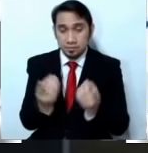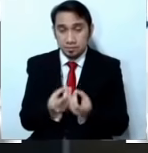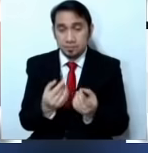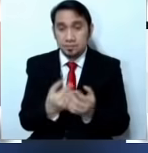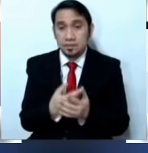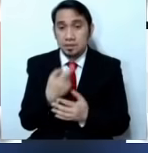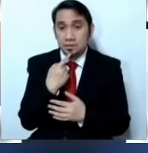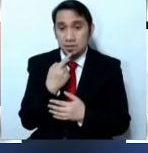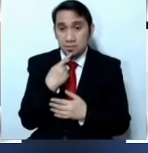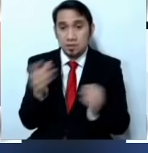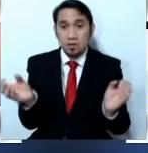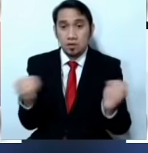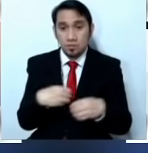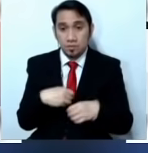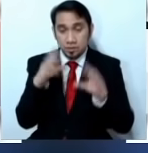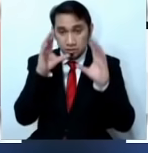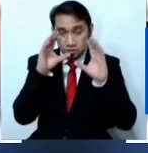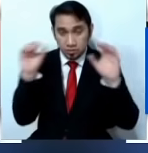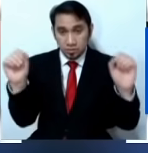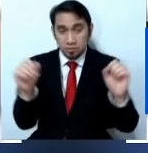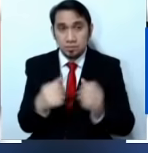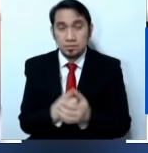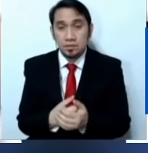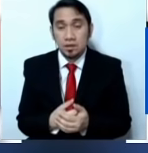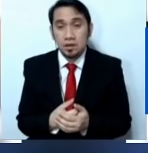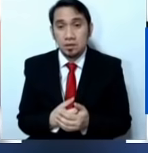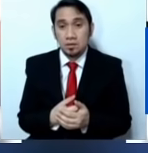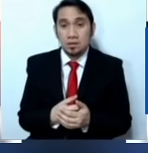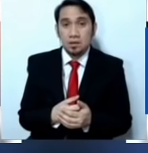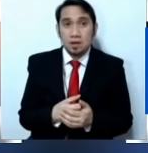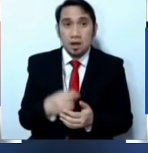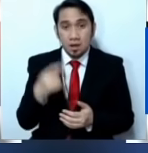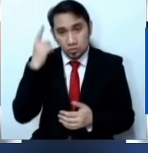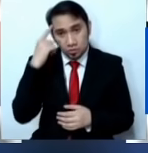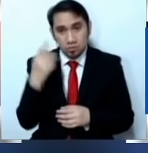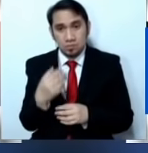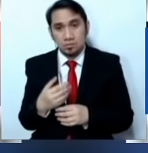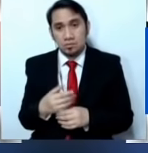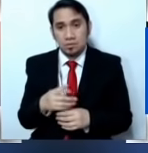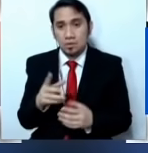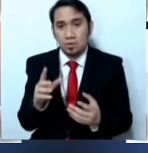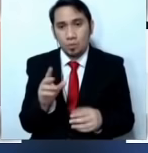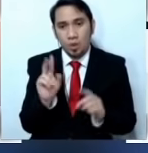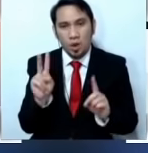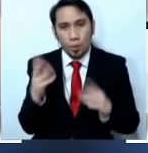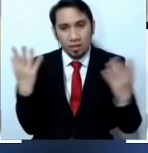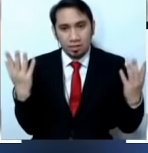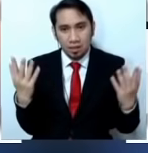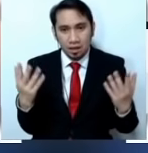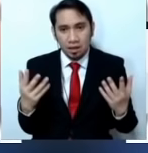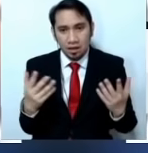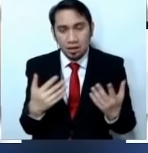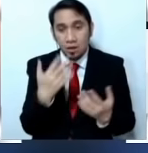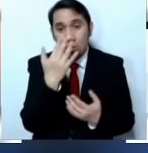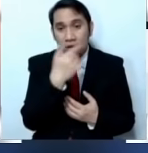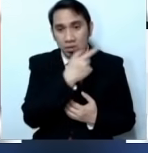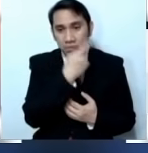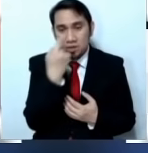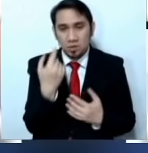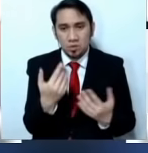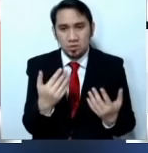palasyo. Akala ko atom bomb yung pala, 1-2-C. Wala po, walang kwenta. Kasi puro generalized allegations